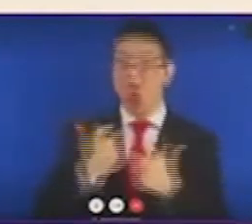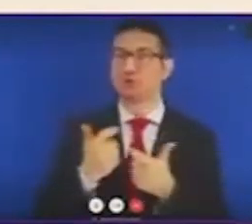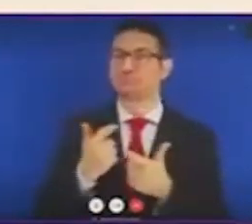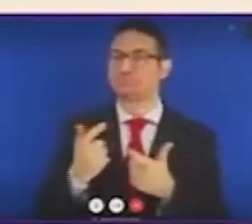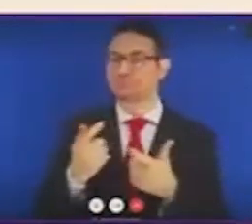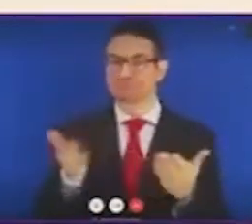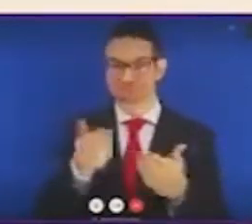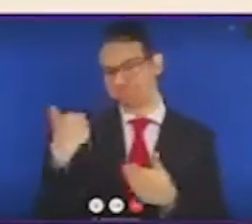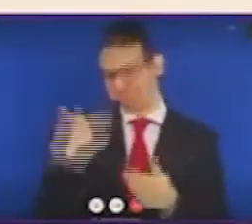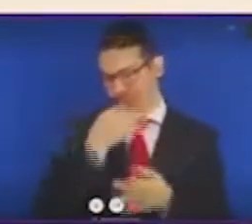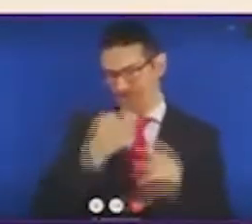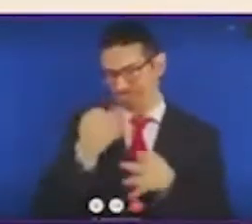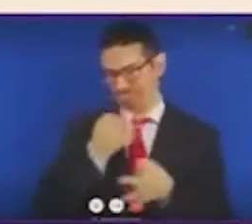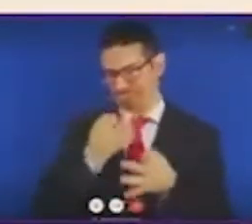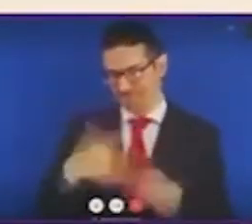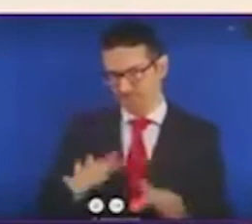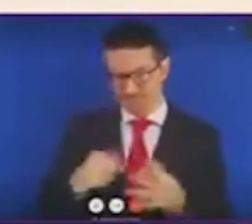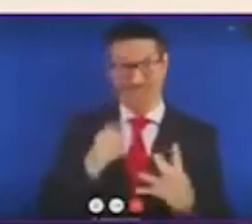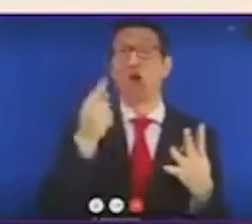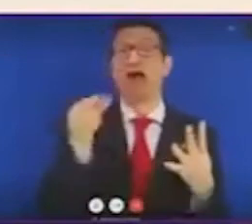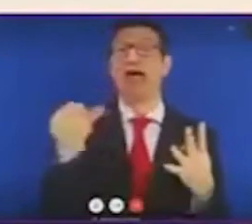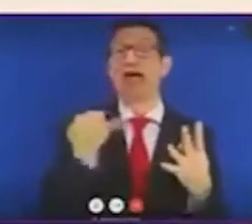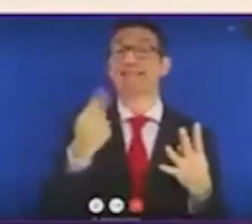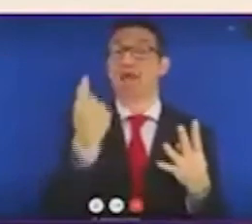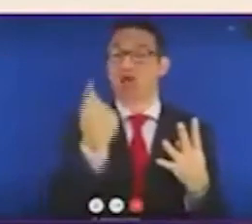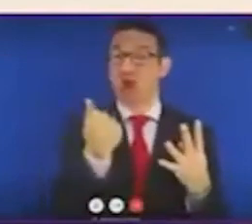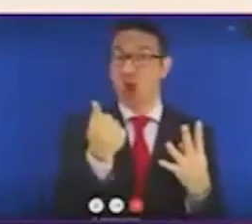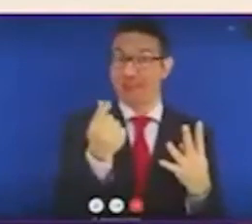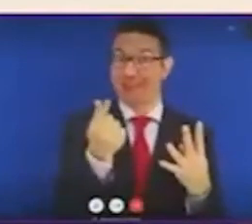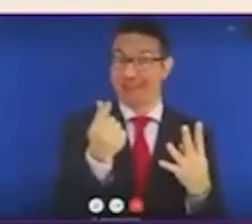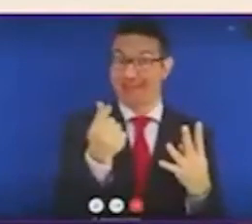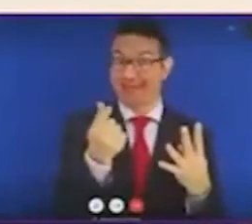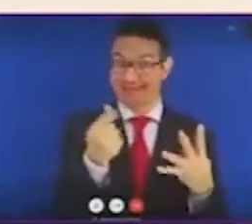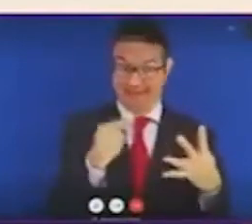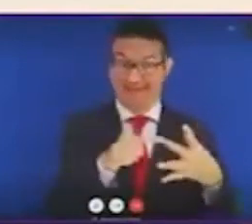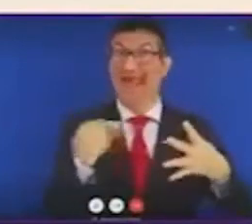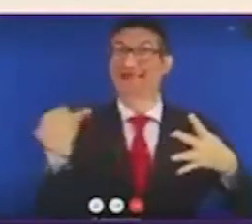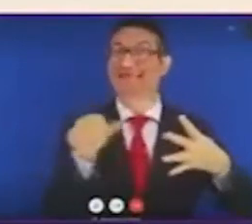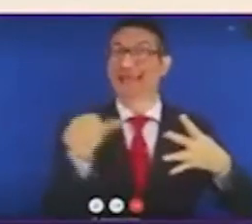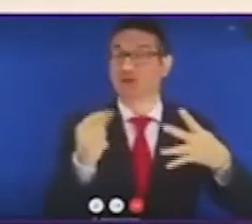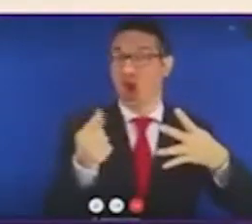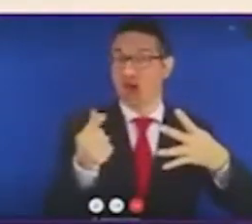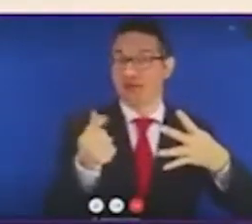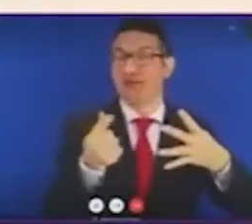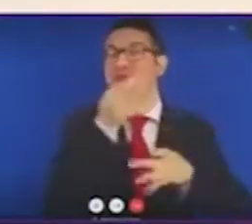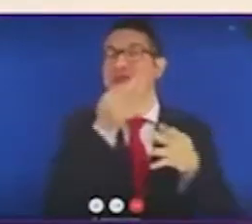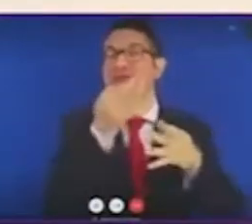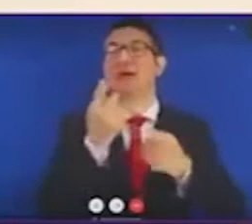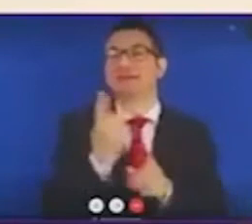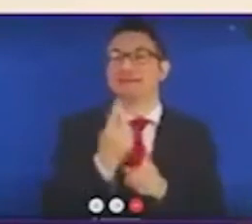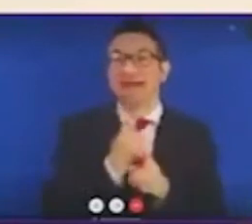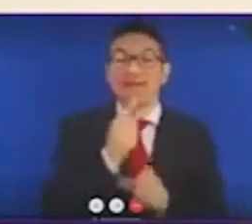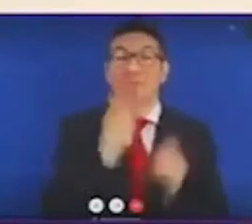ascoltato soldi soldi noi dobbiamo mettere in tasca le